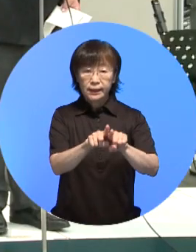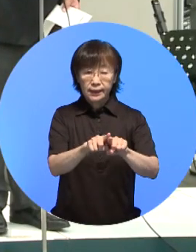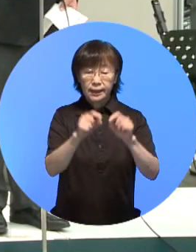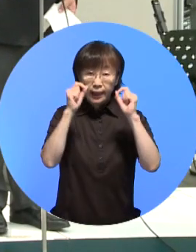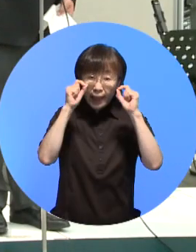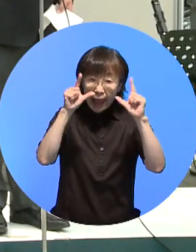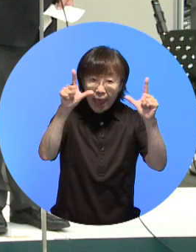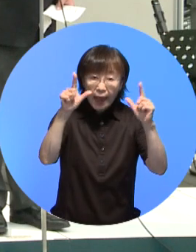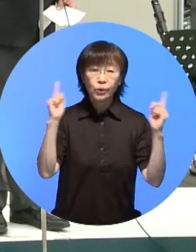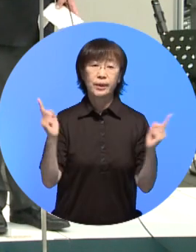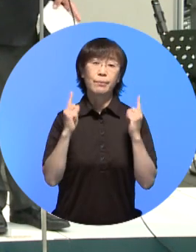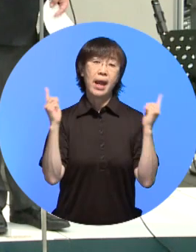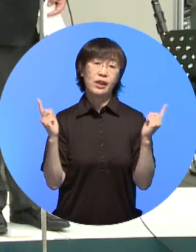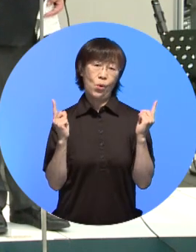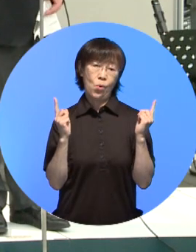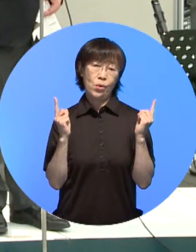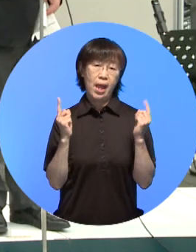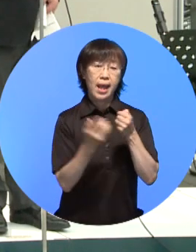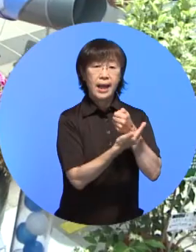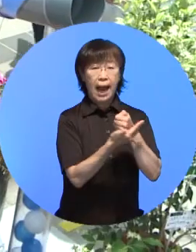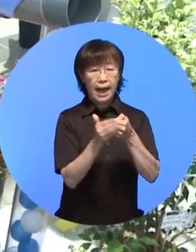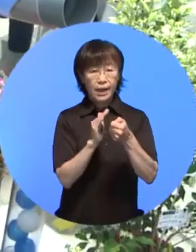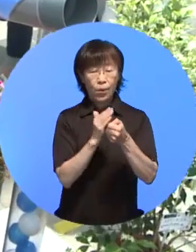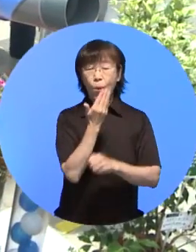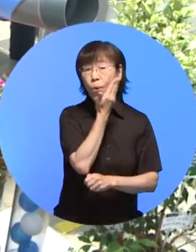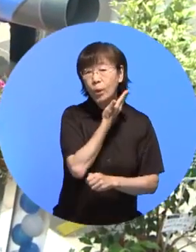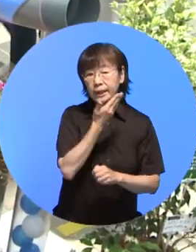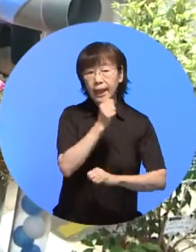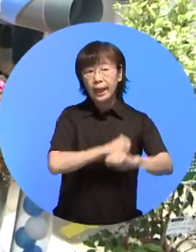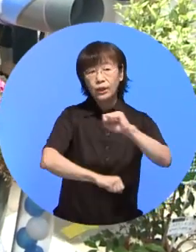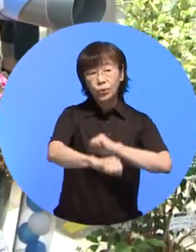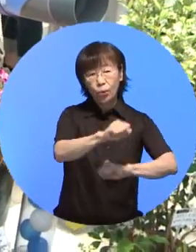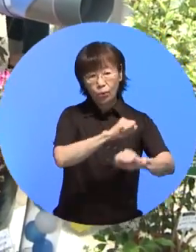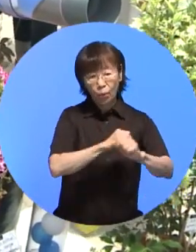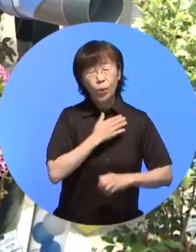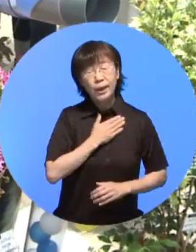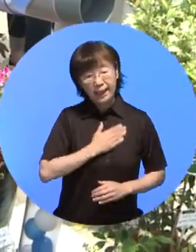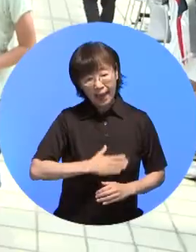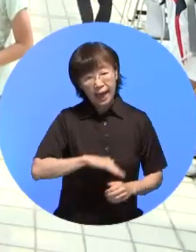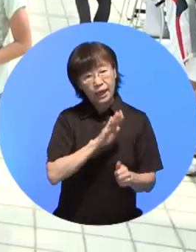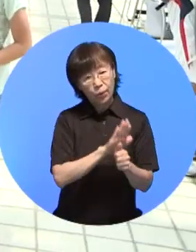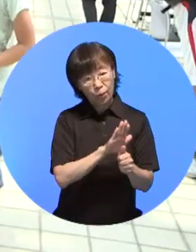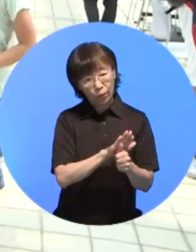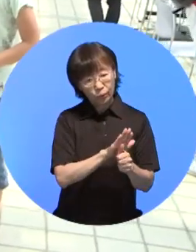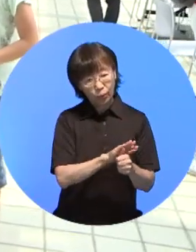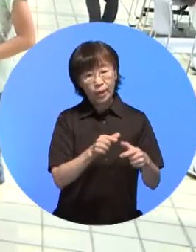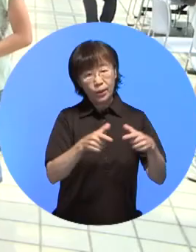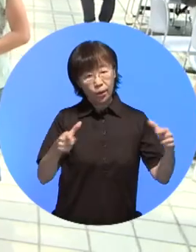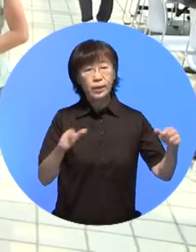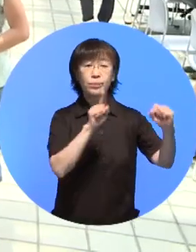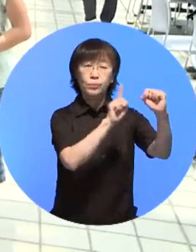で環境保全活動への理解と協力を広げようと開催されたもの